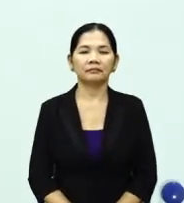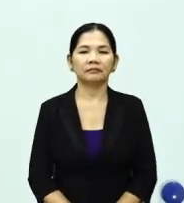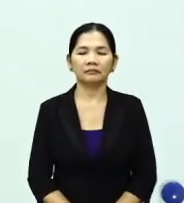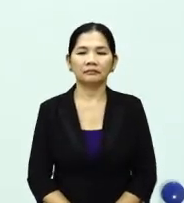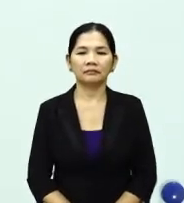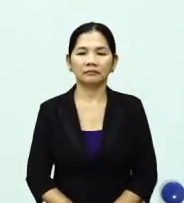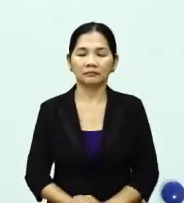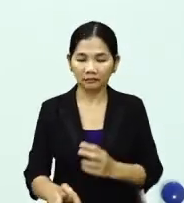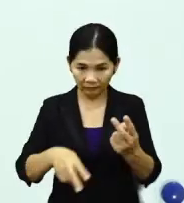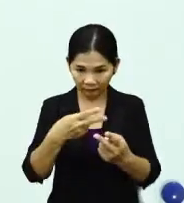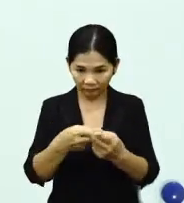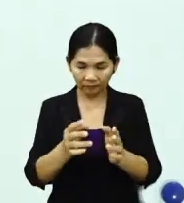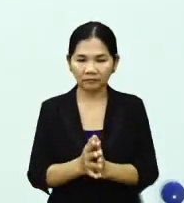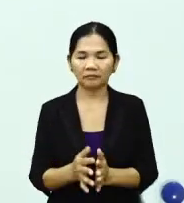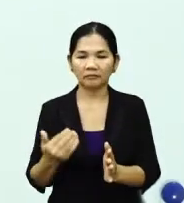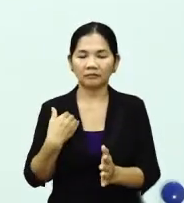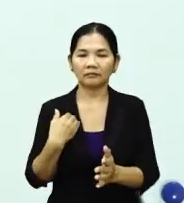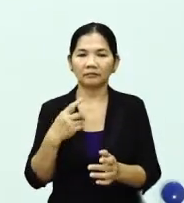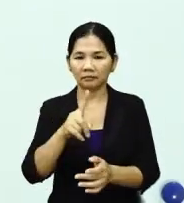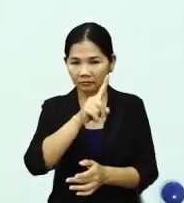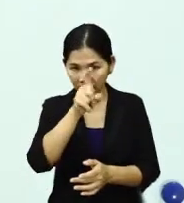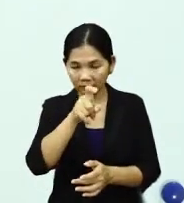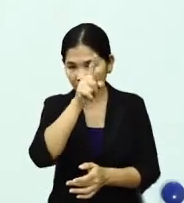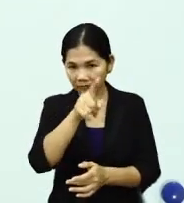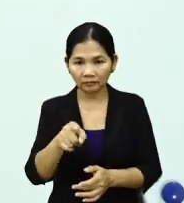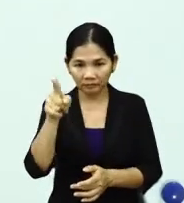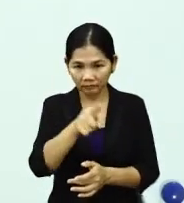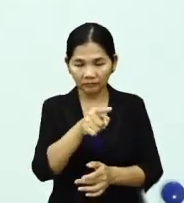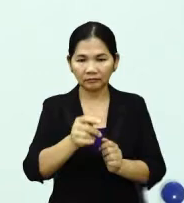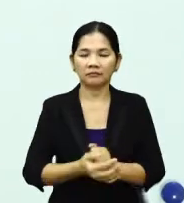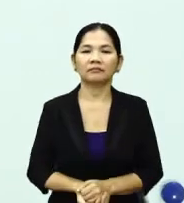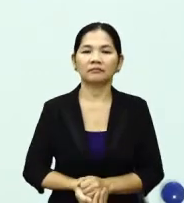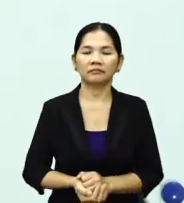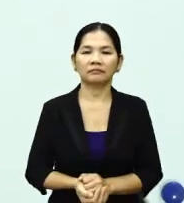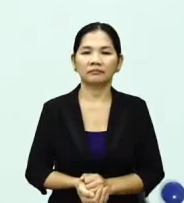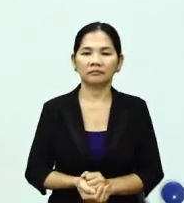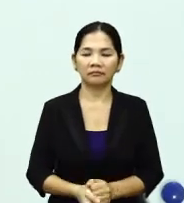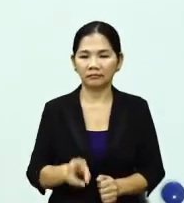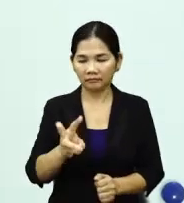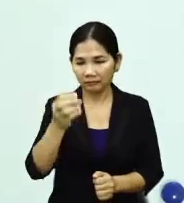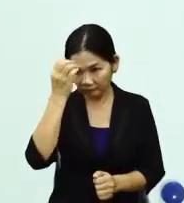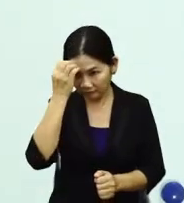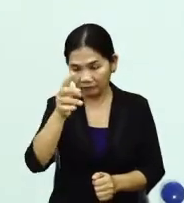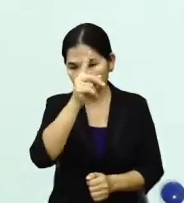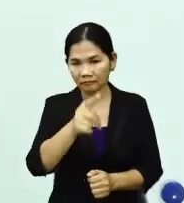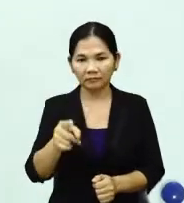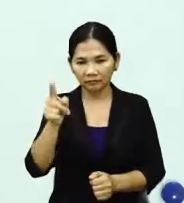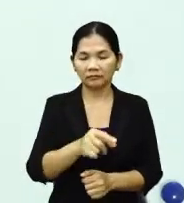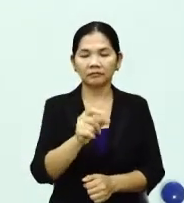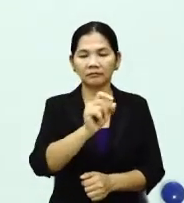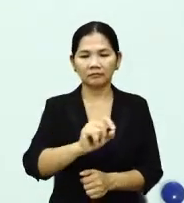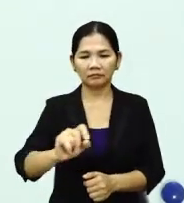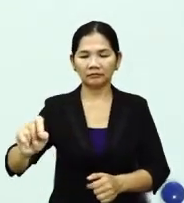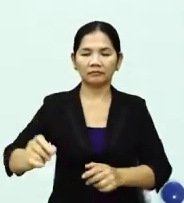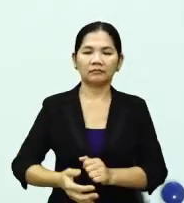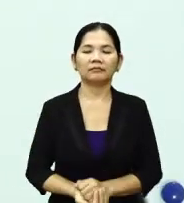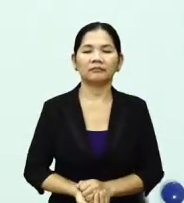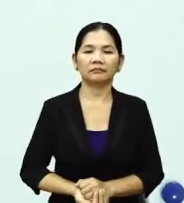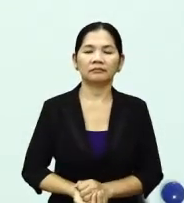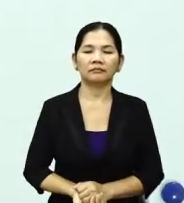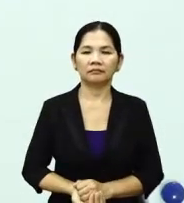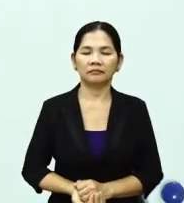bây giờ con chả lại complete nè con lục bị ta chánh kháng cám lục bị đậm bay ở vầy này chánh hay con sao xế chà